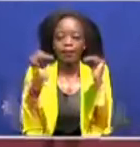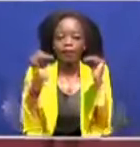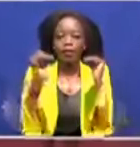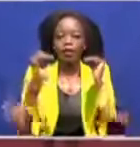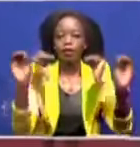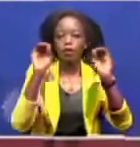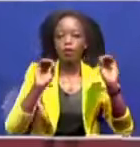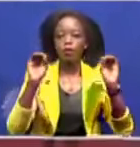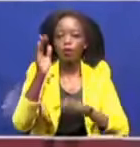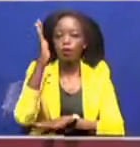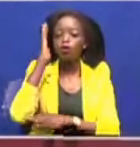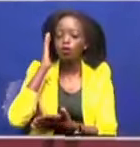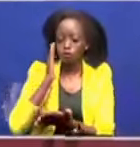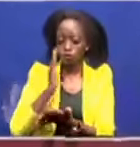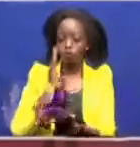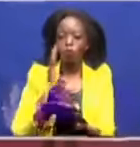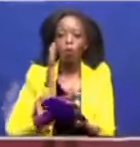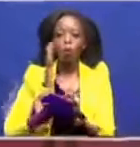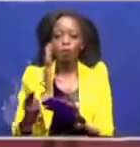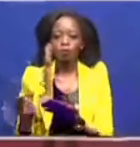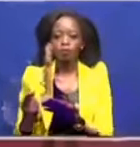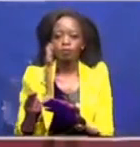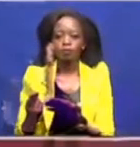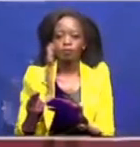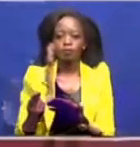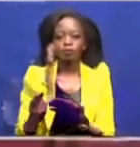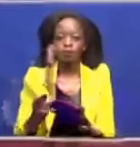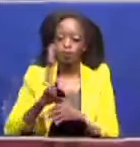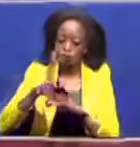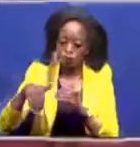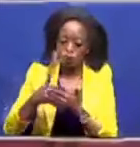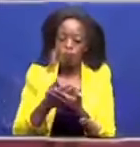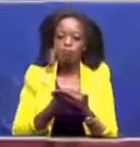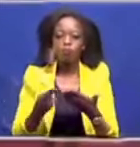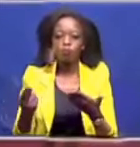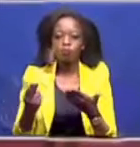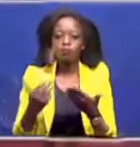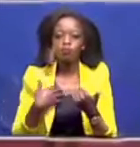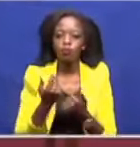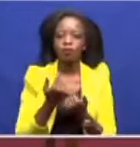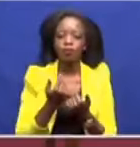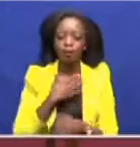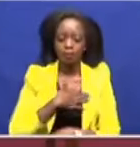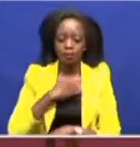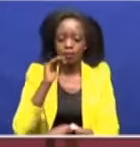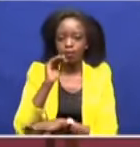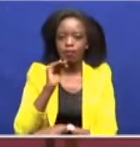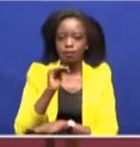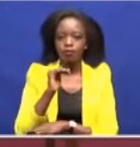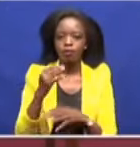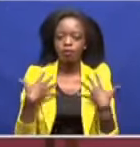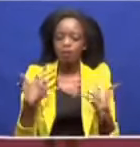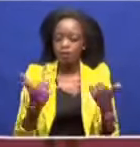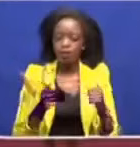E Bwana, kweli umtakatifu na chemichemi ya utakatifu wote, tunakusihi uzitakase kwa nguvu ya